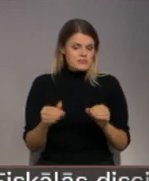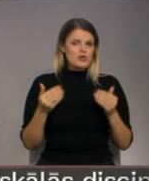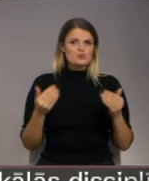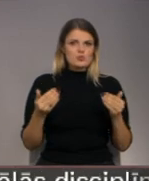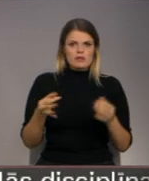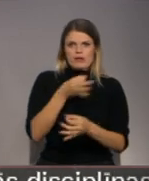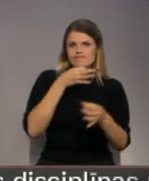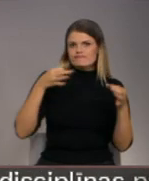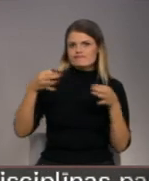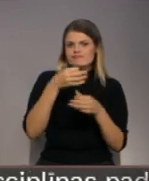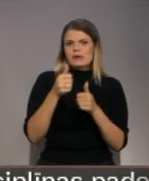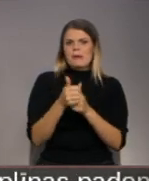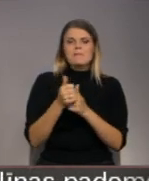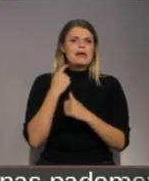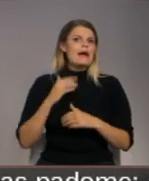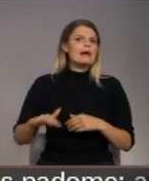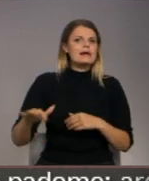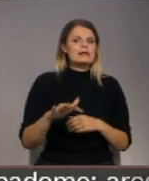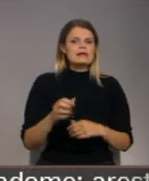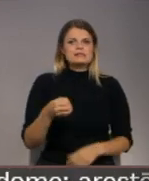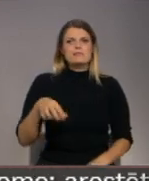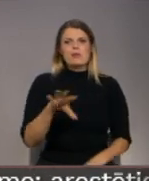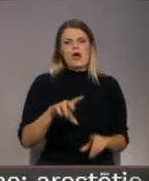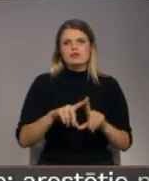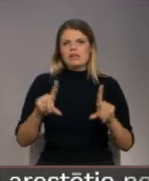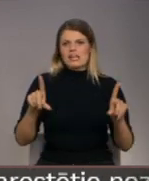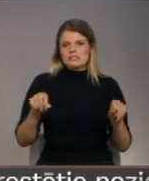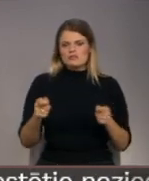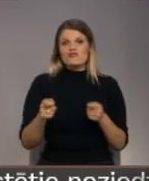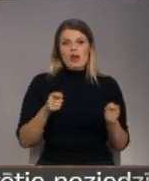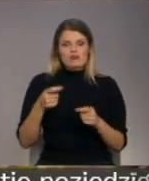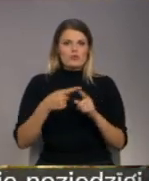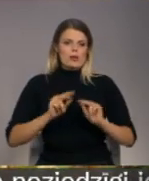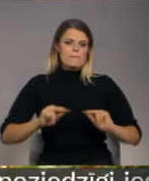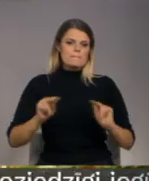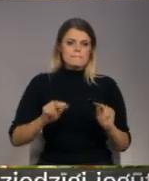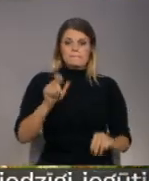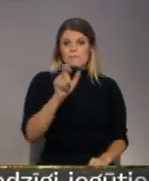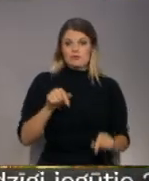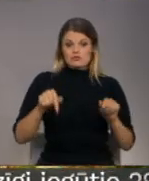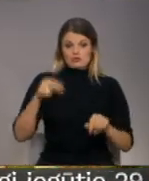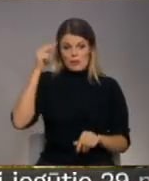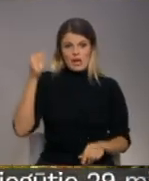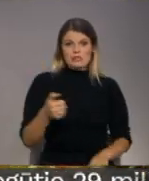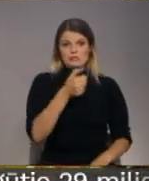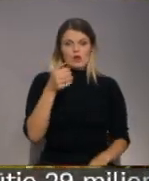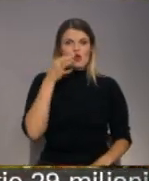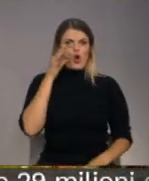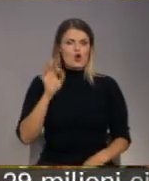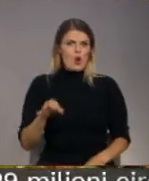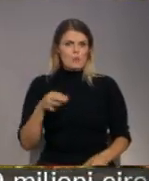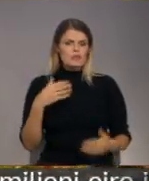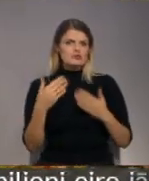Rīgas pirmskolas iestāžu vadītājiem pedagogi un plašāk Zemgales televīzija. Šajā mācību gadā kompetenču pieejām